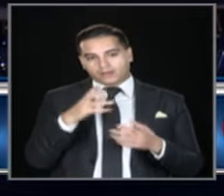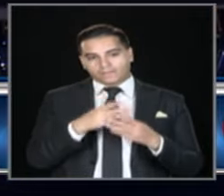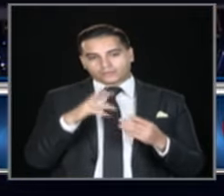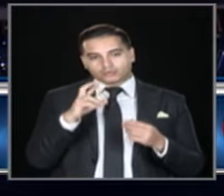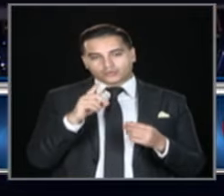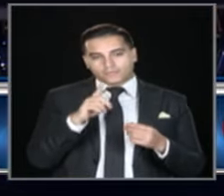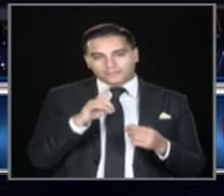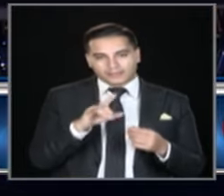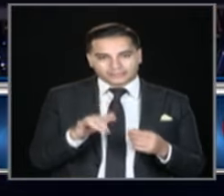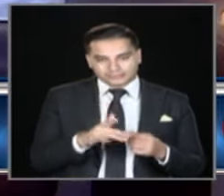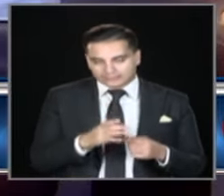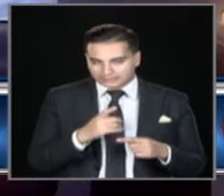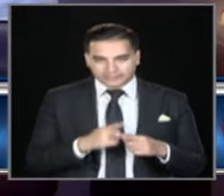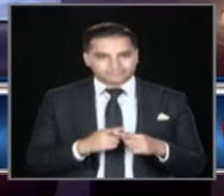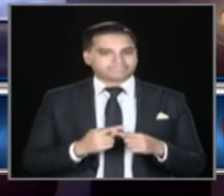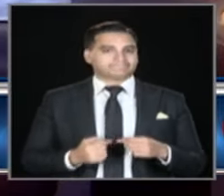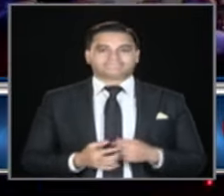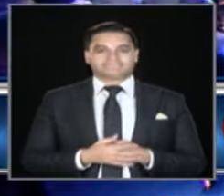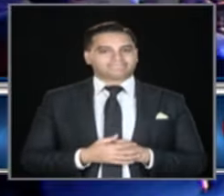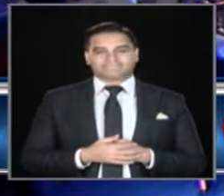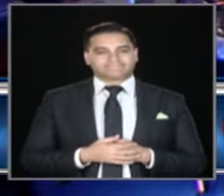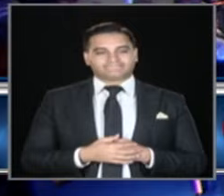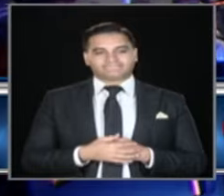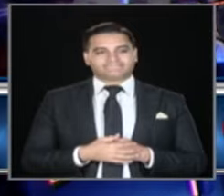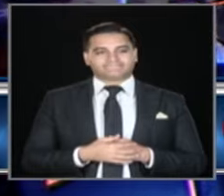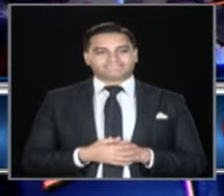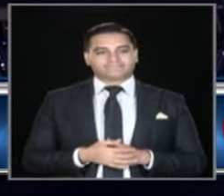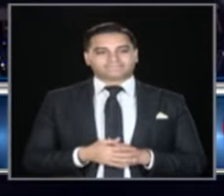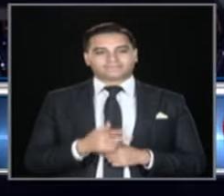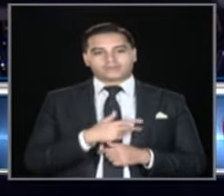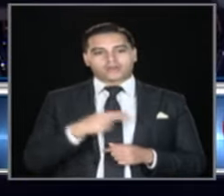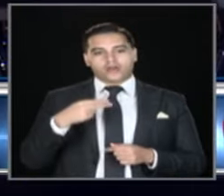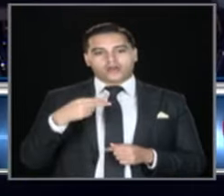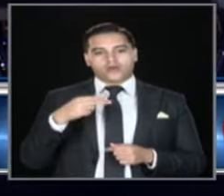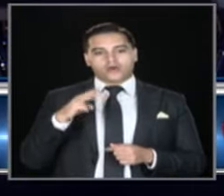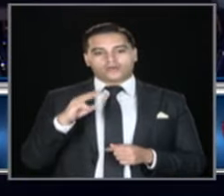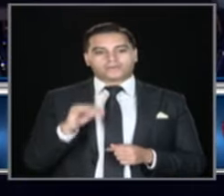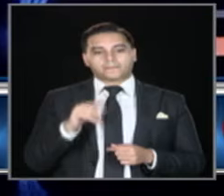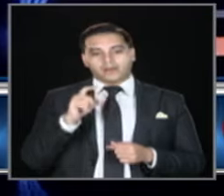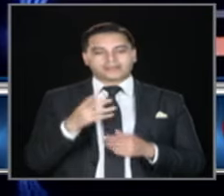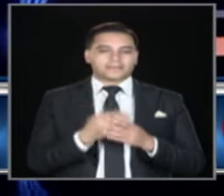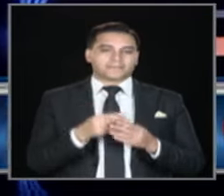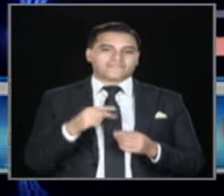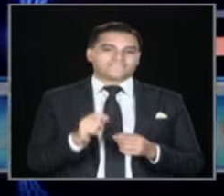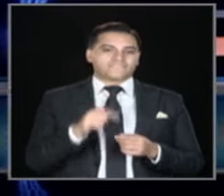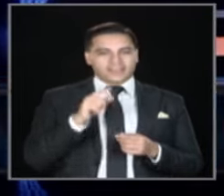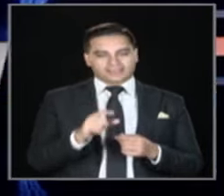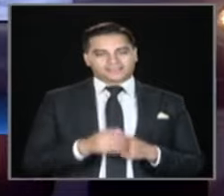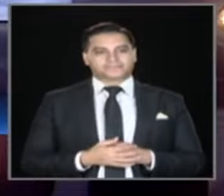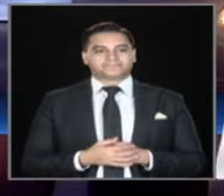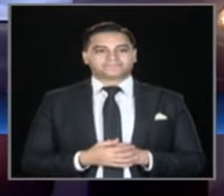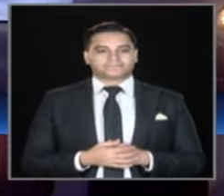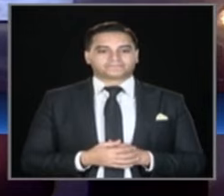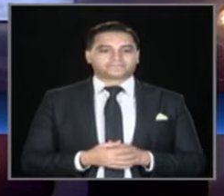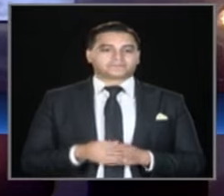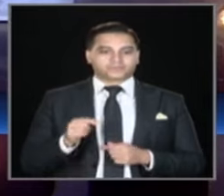طارق اجابه خاطئه سيدنا عثمان ابن عفان عبد الرحمن طارق السؤال